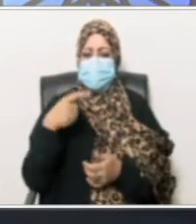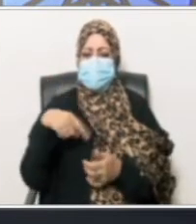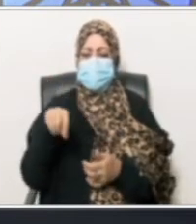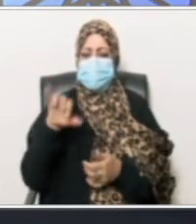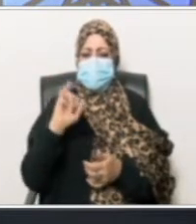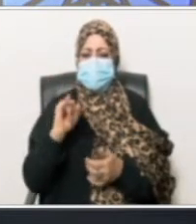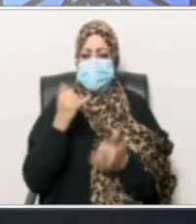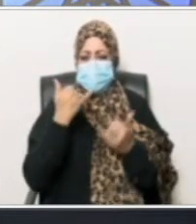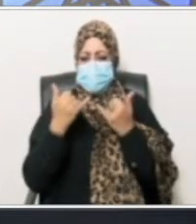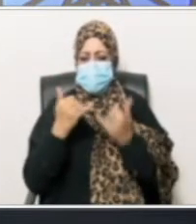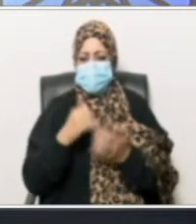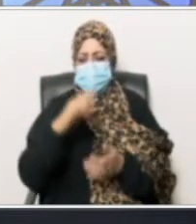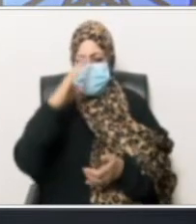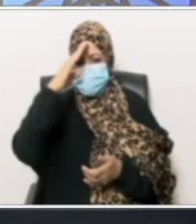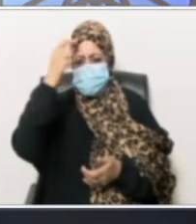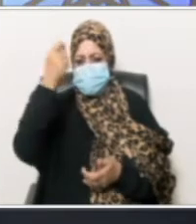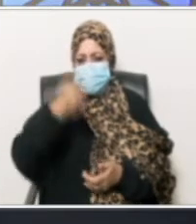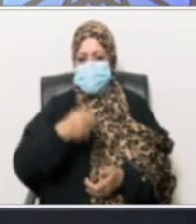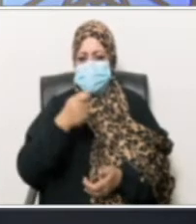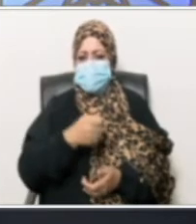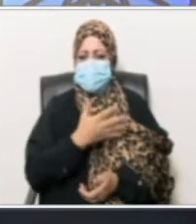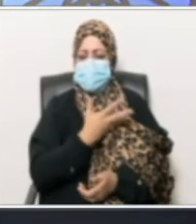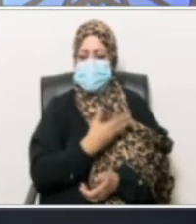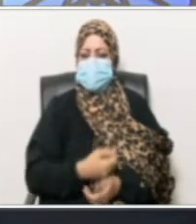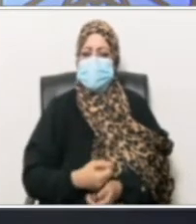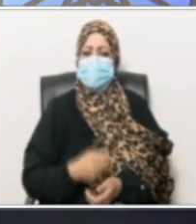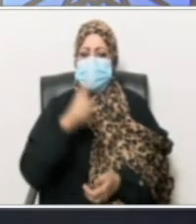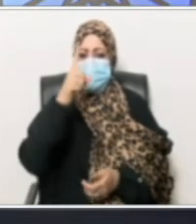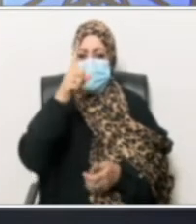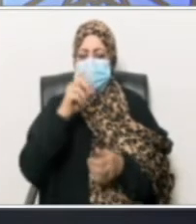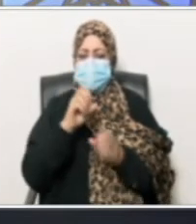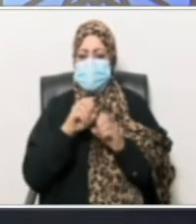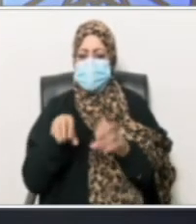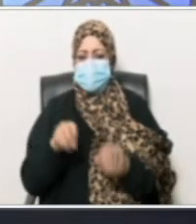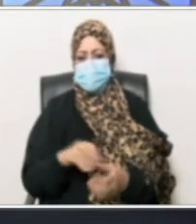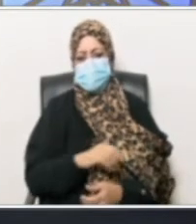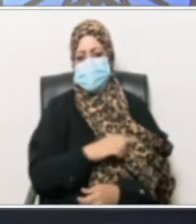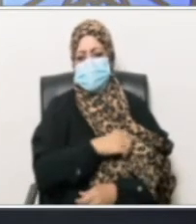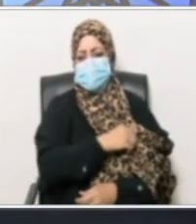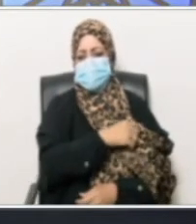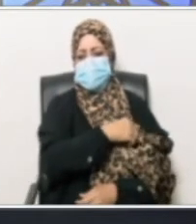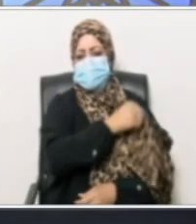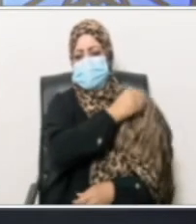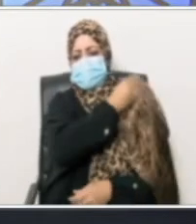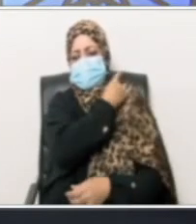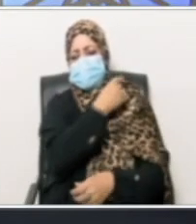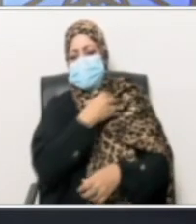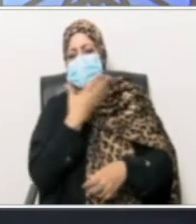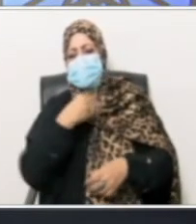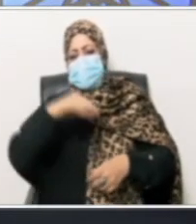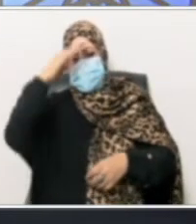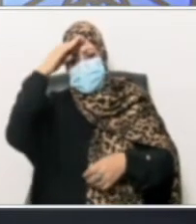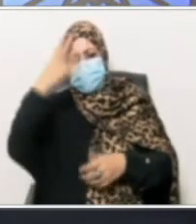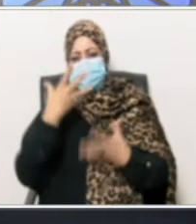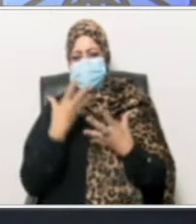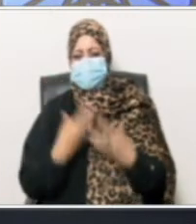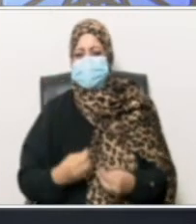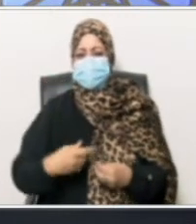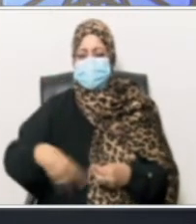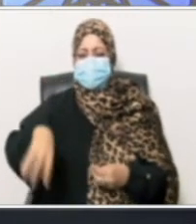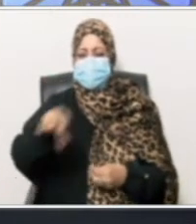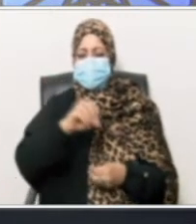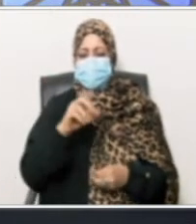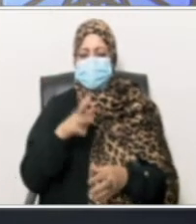السلام ورحمة الله. تحية طيبة لك يا شيخ ولكم جميعا إن شاء الله، بارك الله فيك يا شيخنا